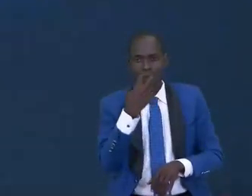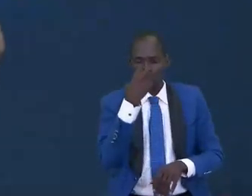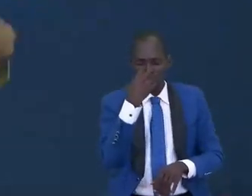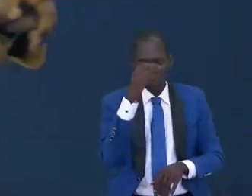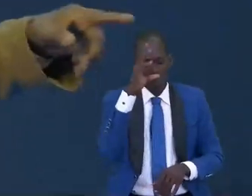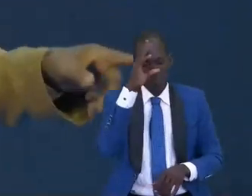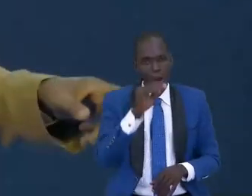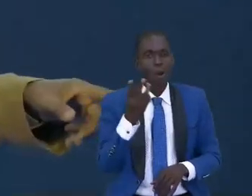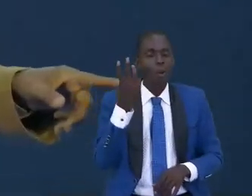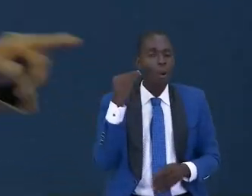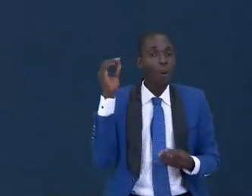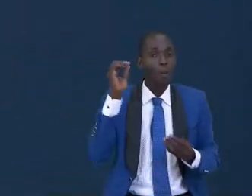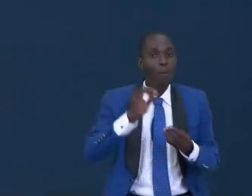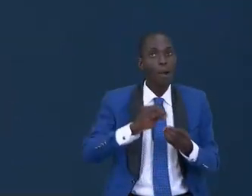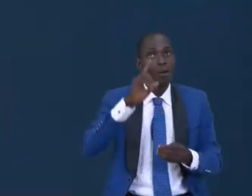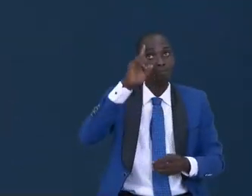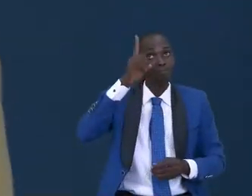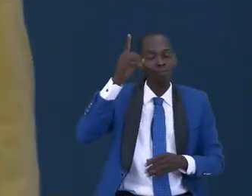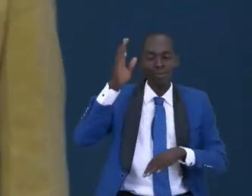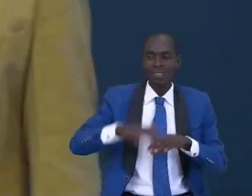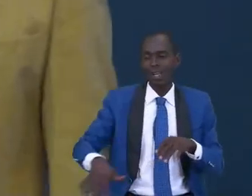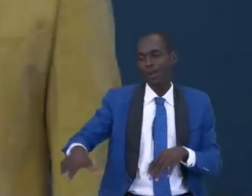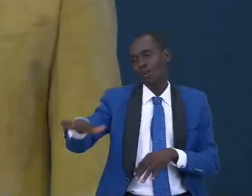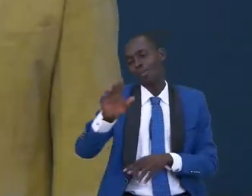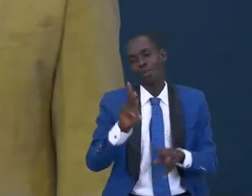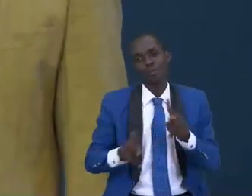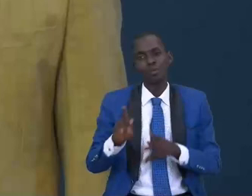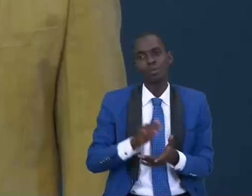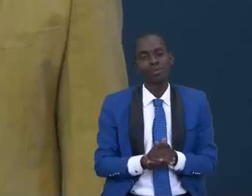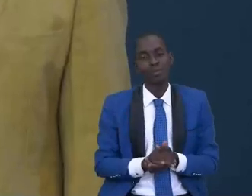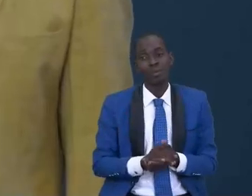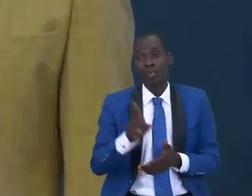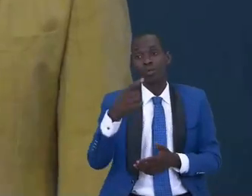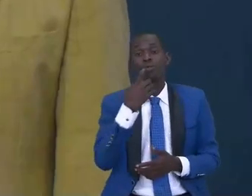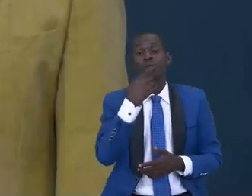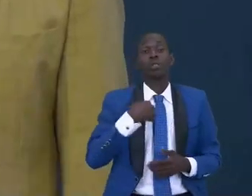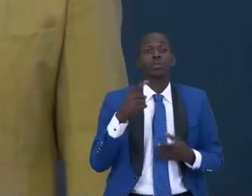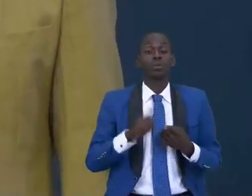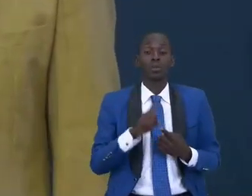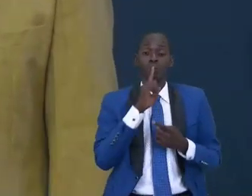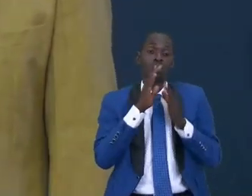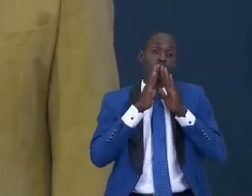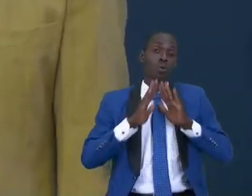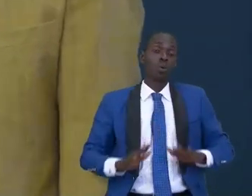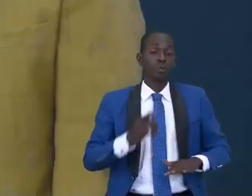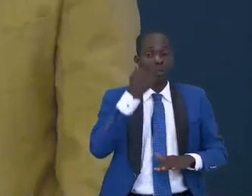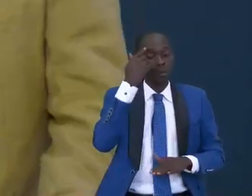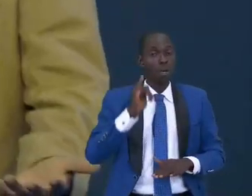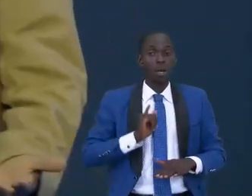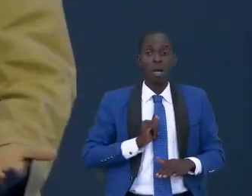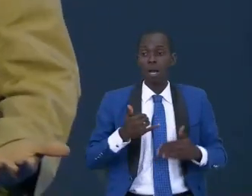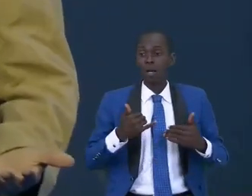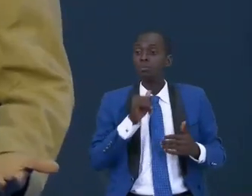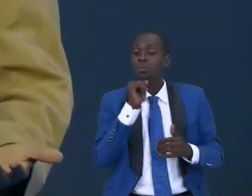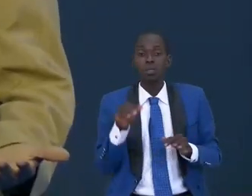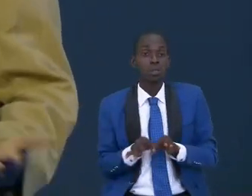il était plus intelligent que ces gens-là. Il dit que, bon, vous dites que je me taise parce que je n'ai pas de